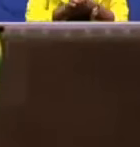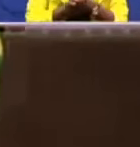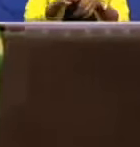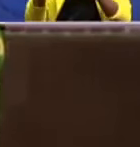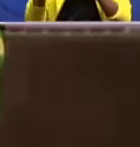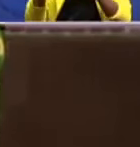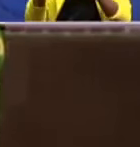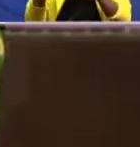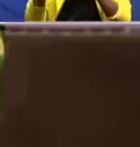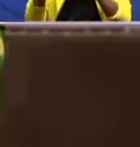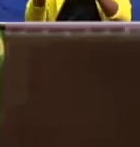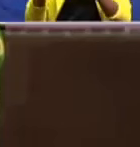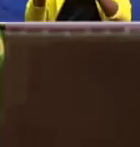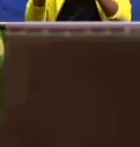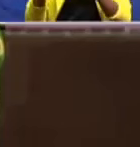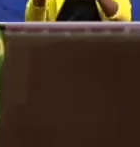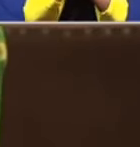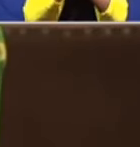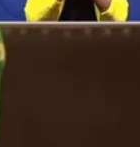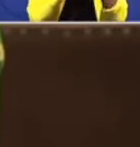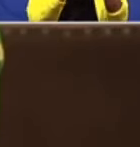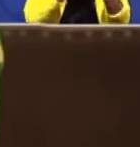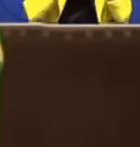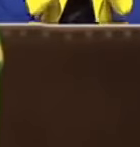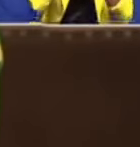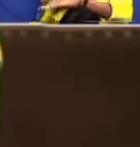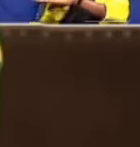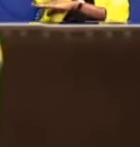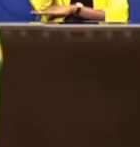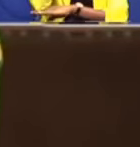Vile vile tunaadhimisha na tunaleta sala zetu mbele zake Mwenyezi Mungu,